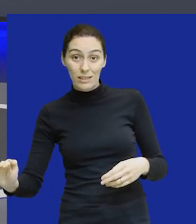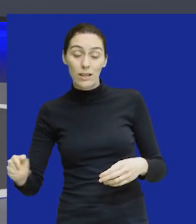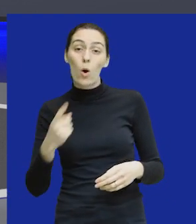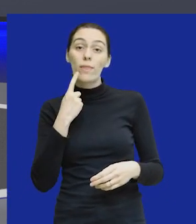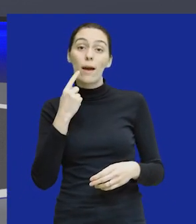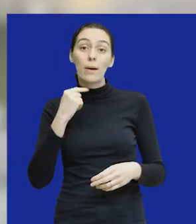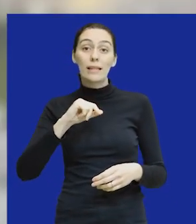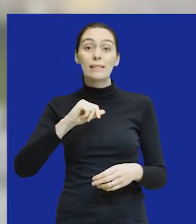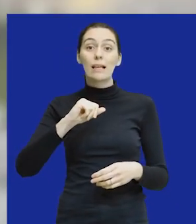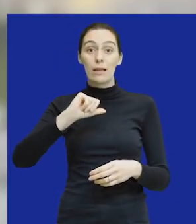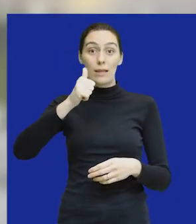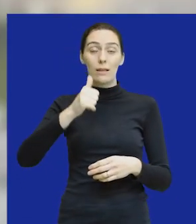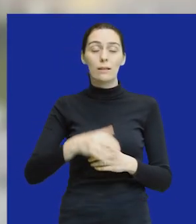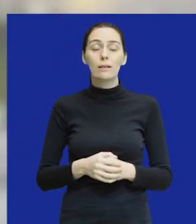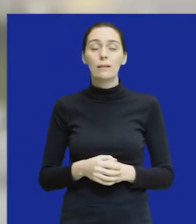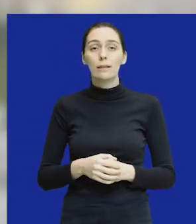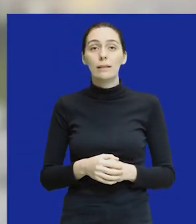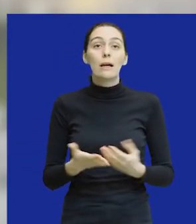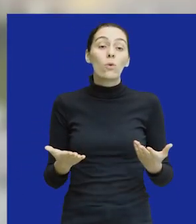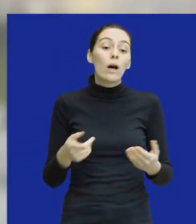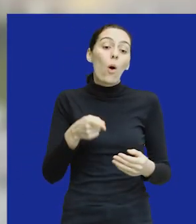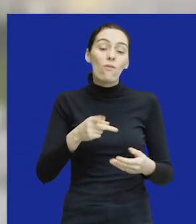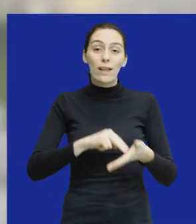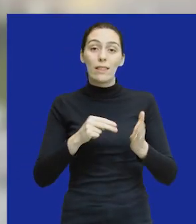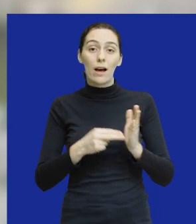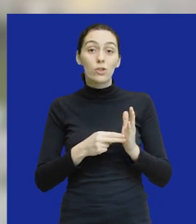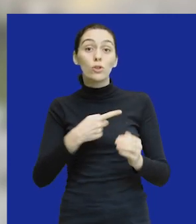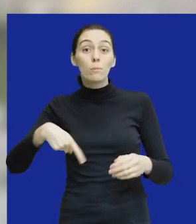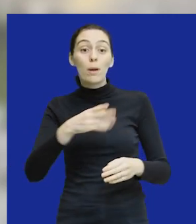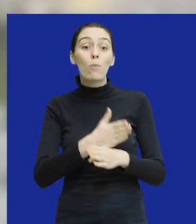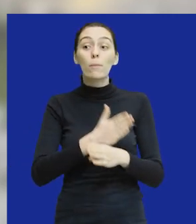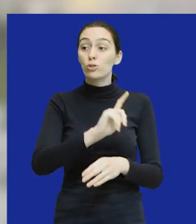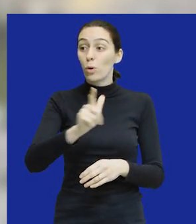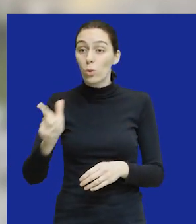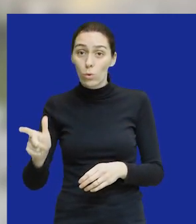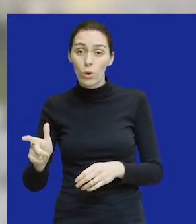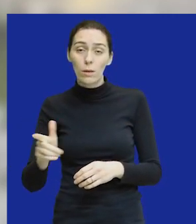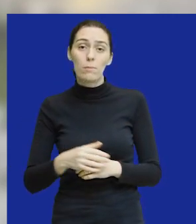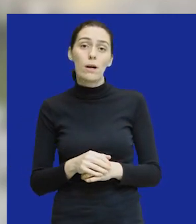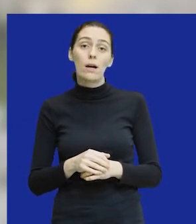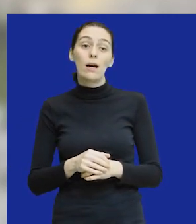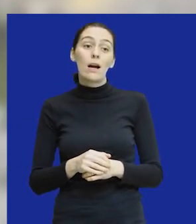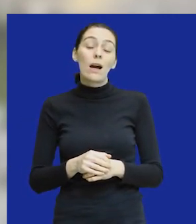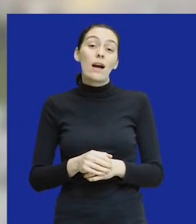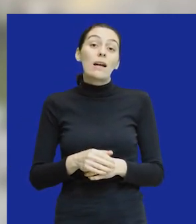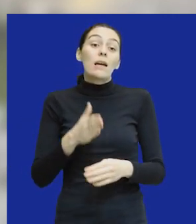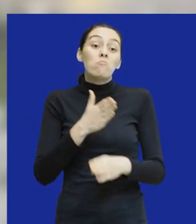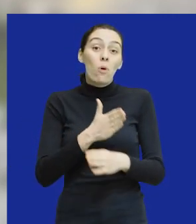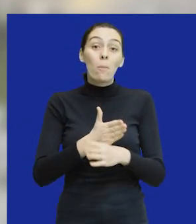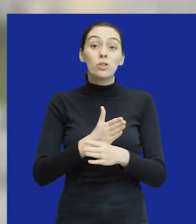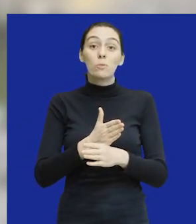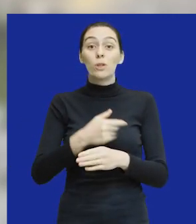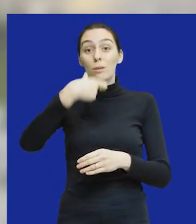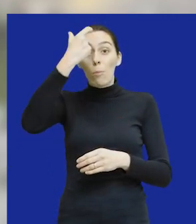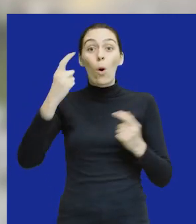1. Tako da evo, i na taj način, pomažući drugima, opet pomažemo da se